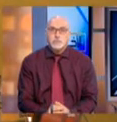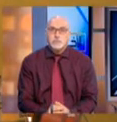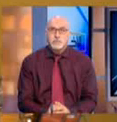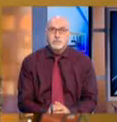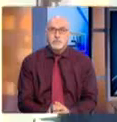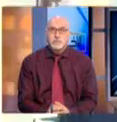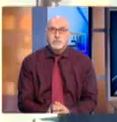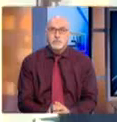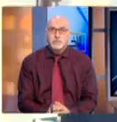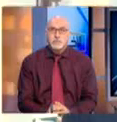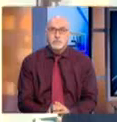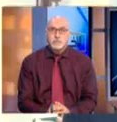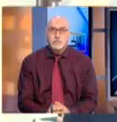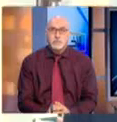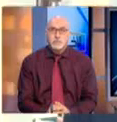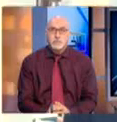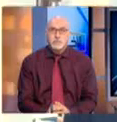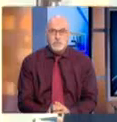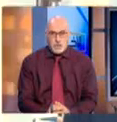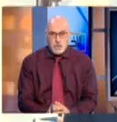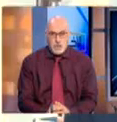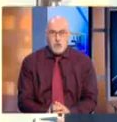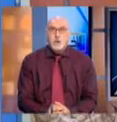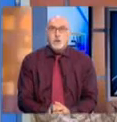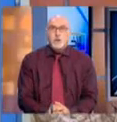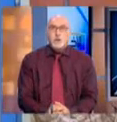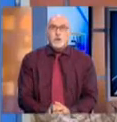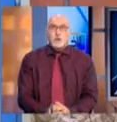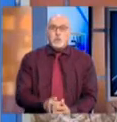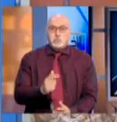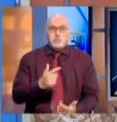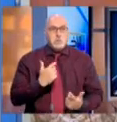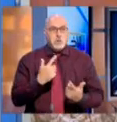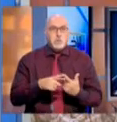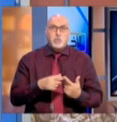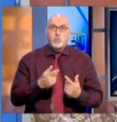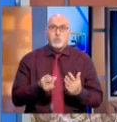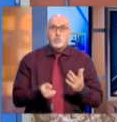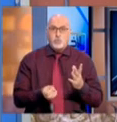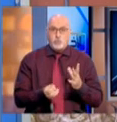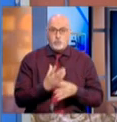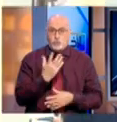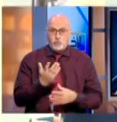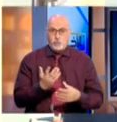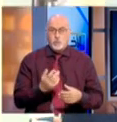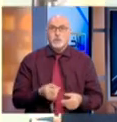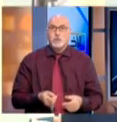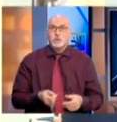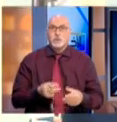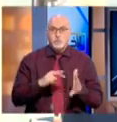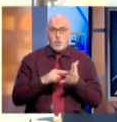نثمن مشروع قانون استثمار جديد حتكون بادرة جيدة للمستثمرين